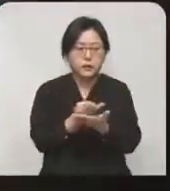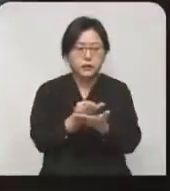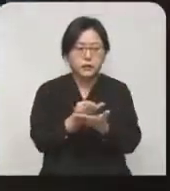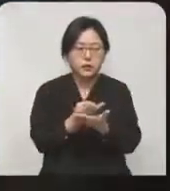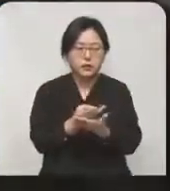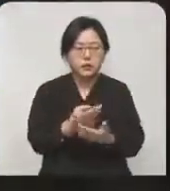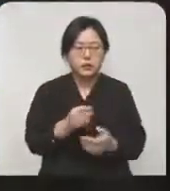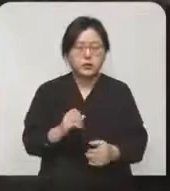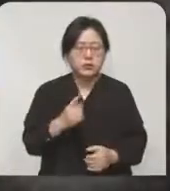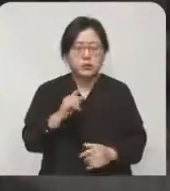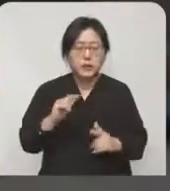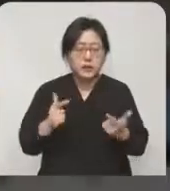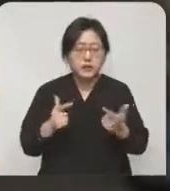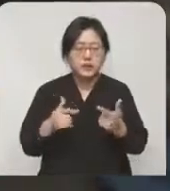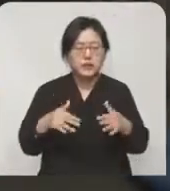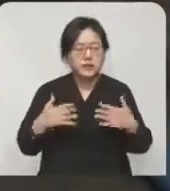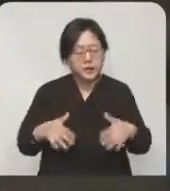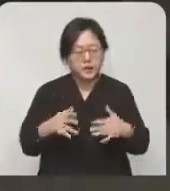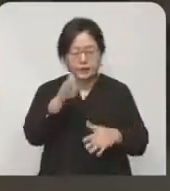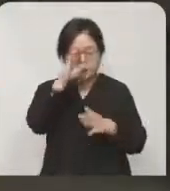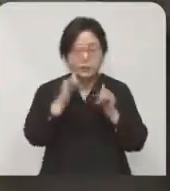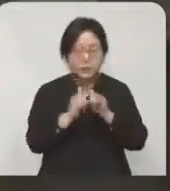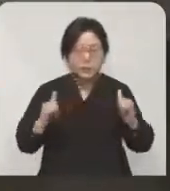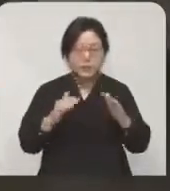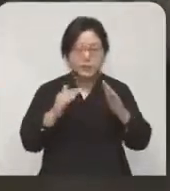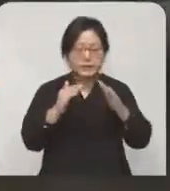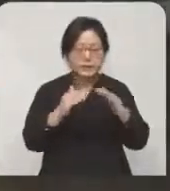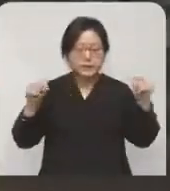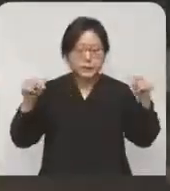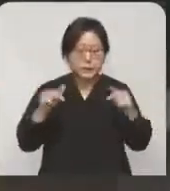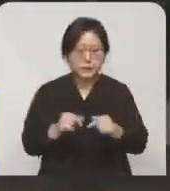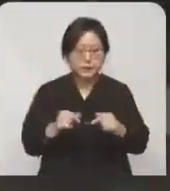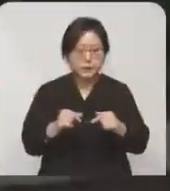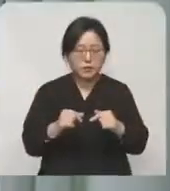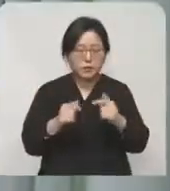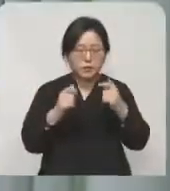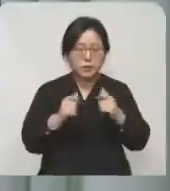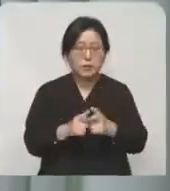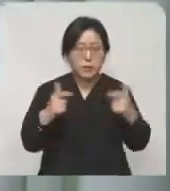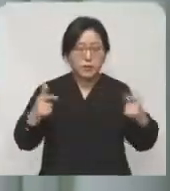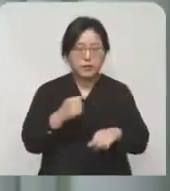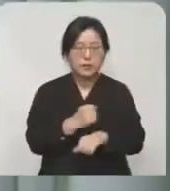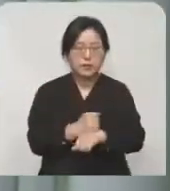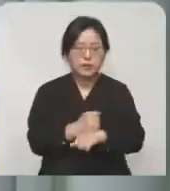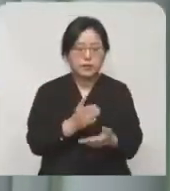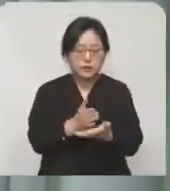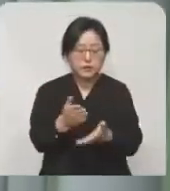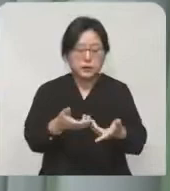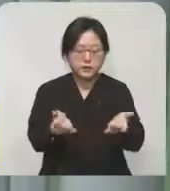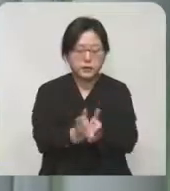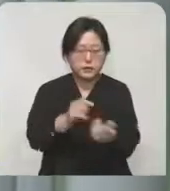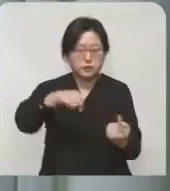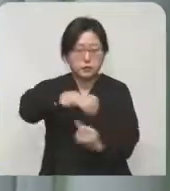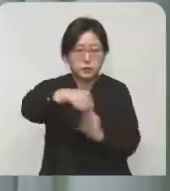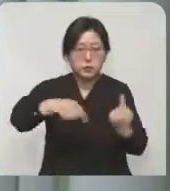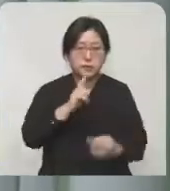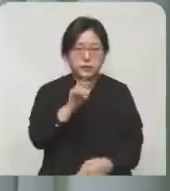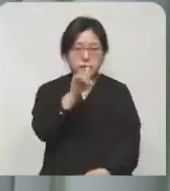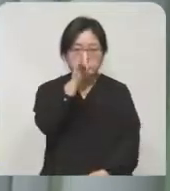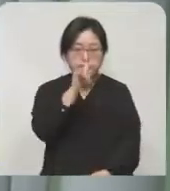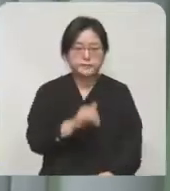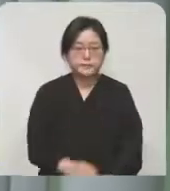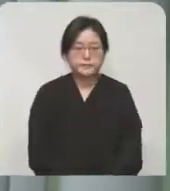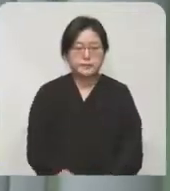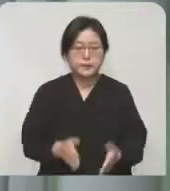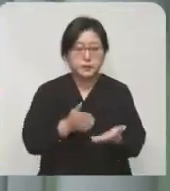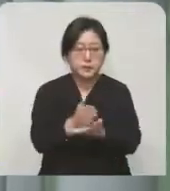미만의 경증 확진 자까지 채택 치료 대상이 확대됨에 따라서 전담팀 을 운영한다고 밝혔습니다